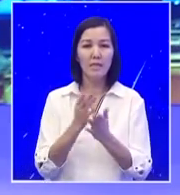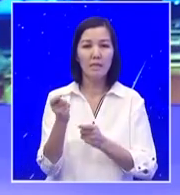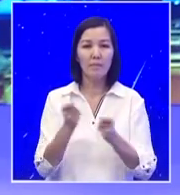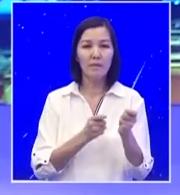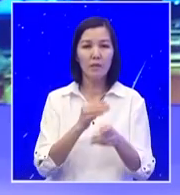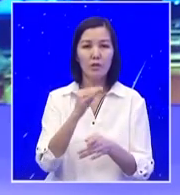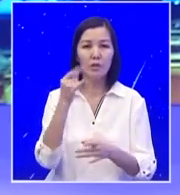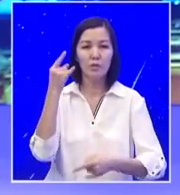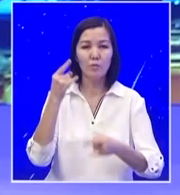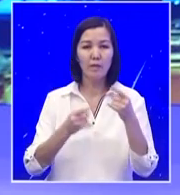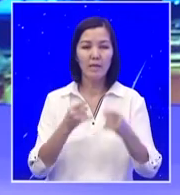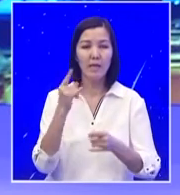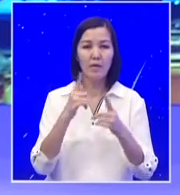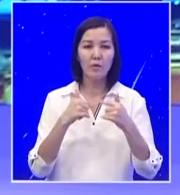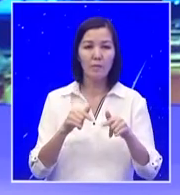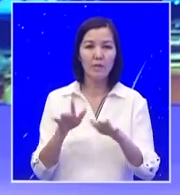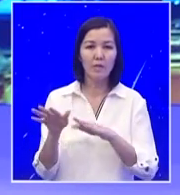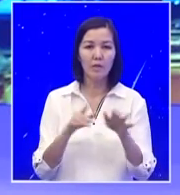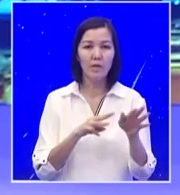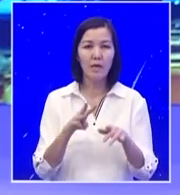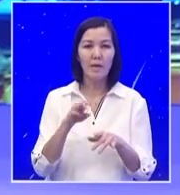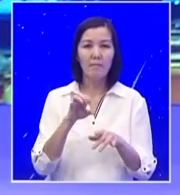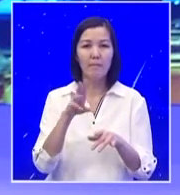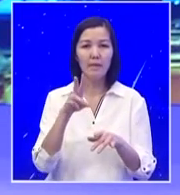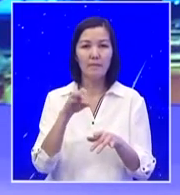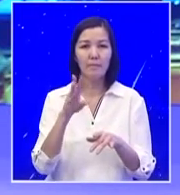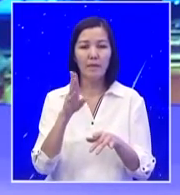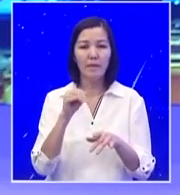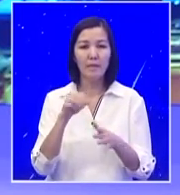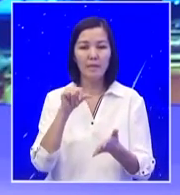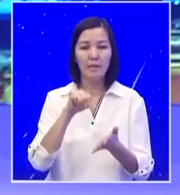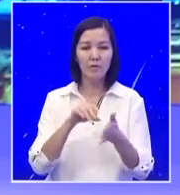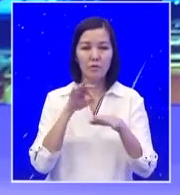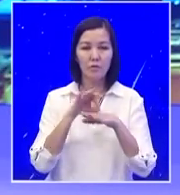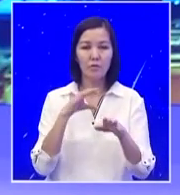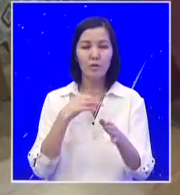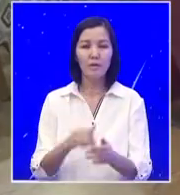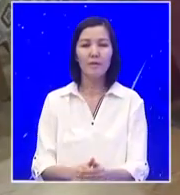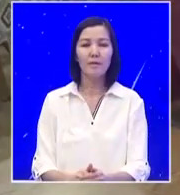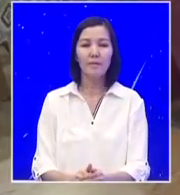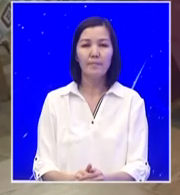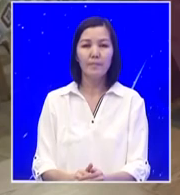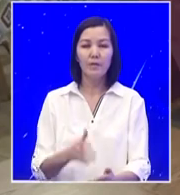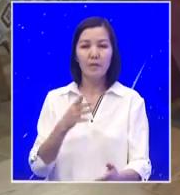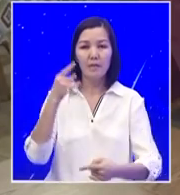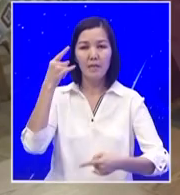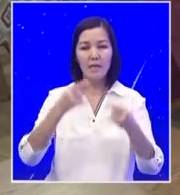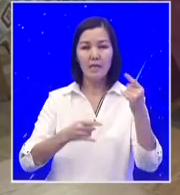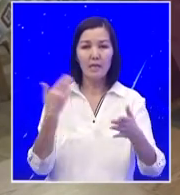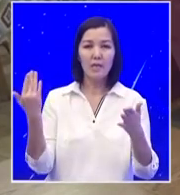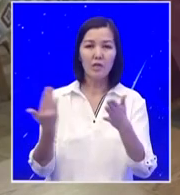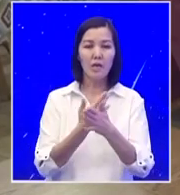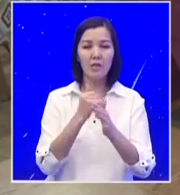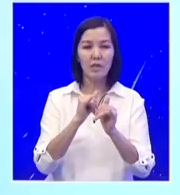басқармасымен Жетісу медиа алаңы ұйымдастырған шараны мас медиа саласының майталмандары жүргізді. Отандық телеарналар жаңаша